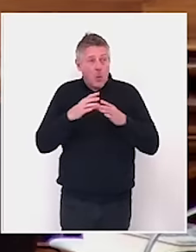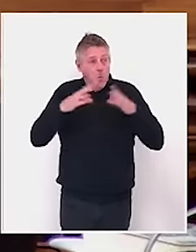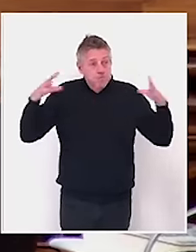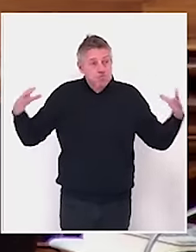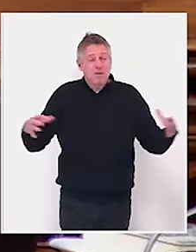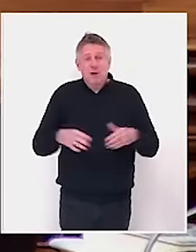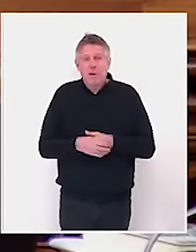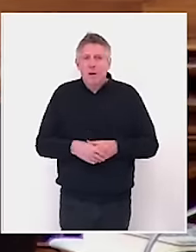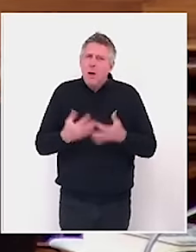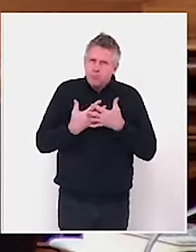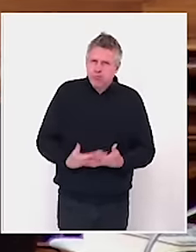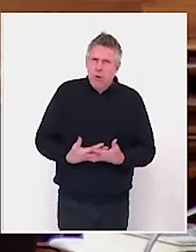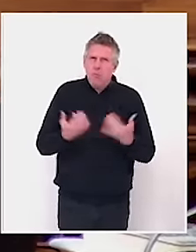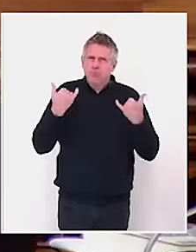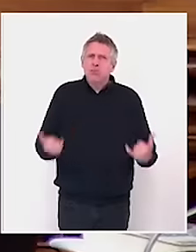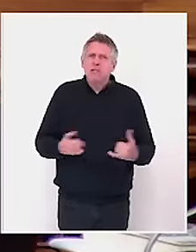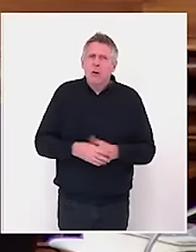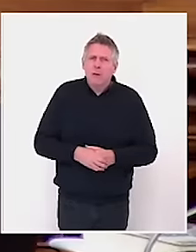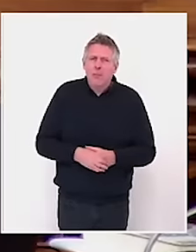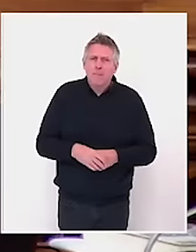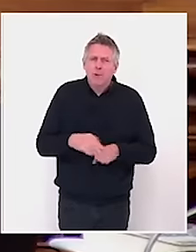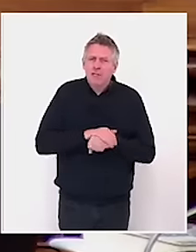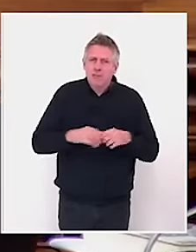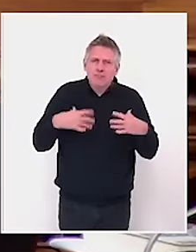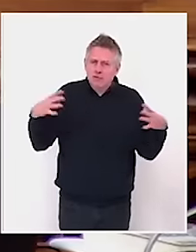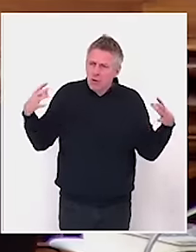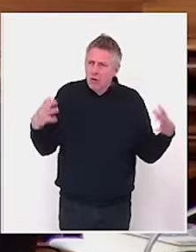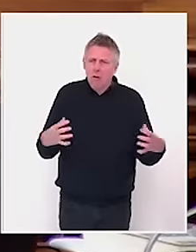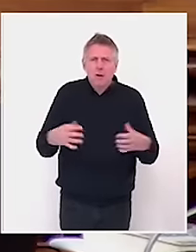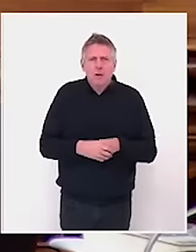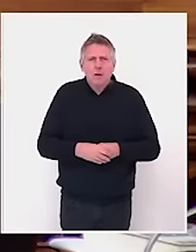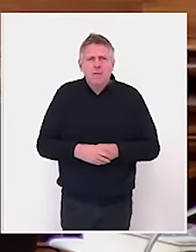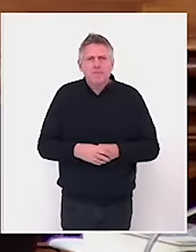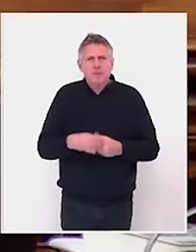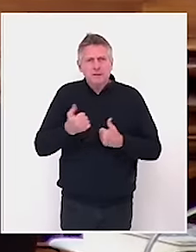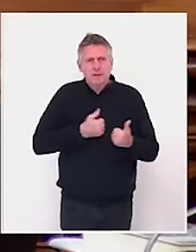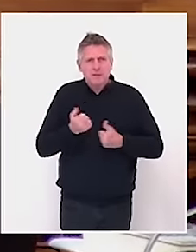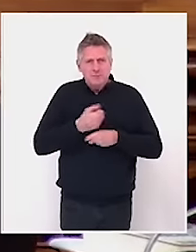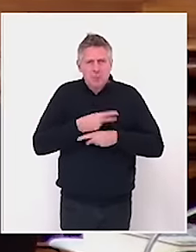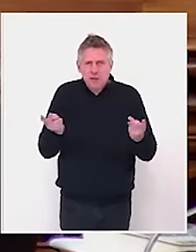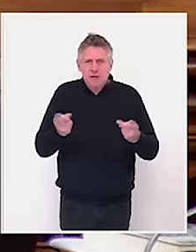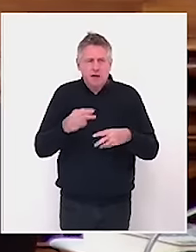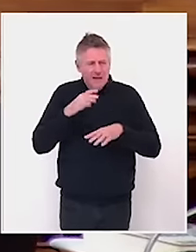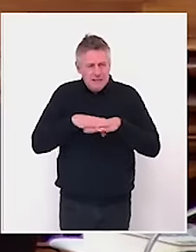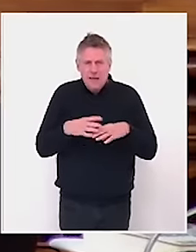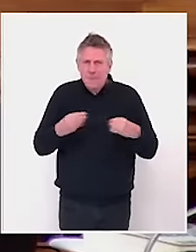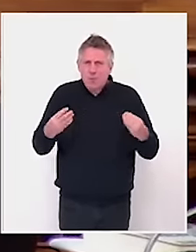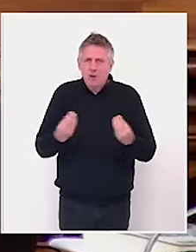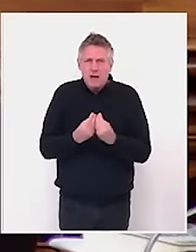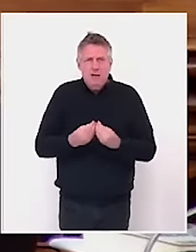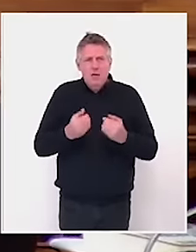quand même du poids politique. Et pourquoi rien n'est tenté, du point de vue notamment de la présence des services publics dans les quartiers populaires, de dispensaires de